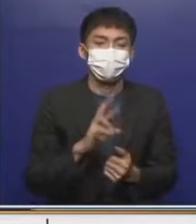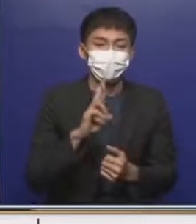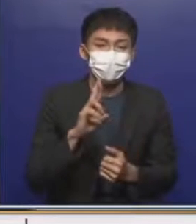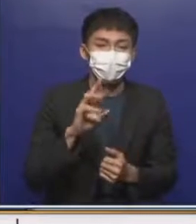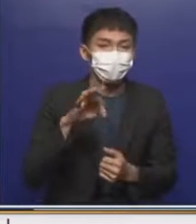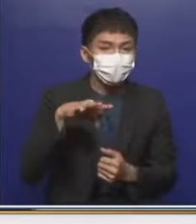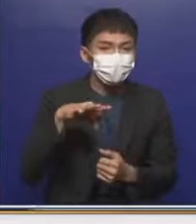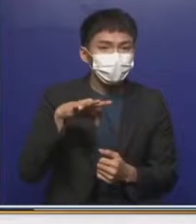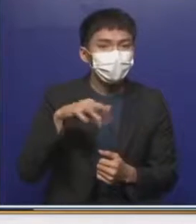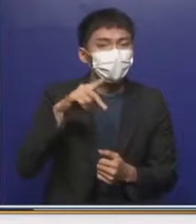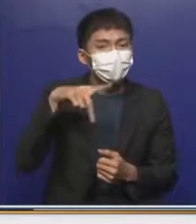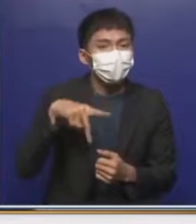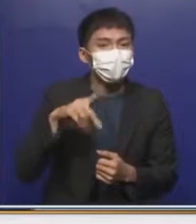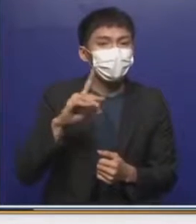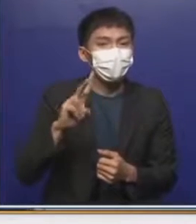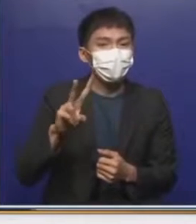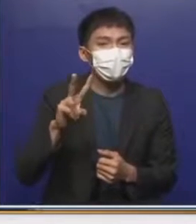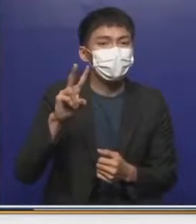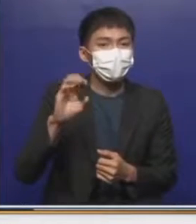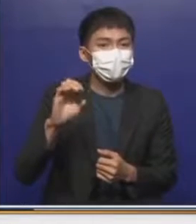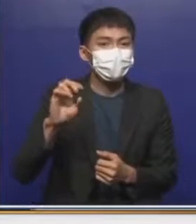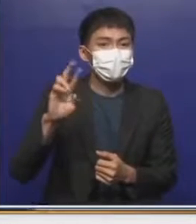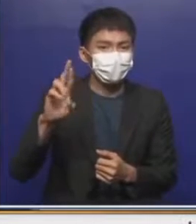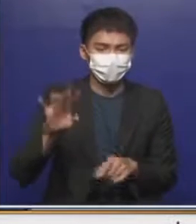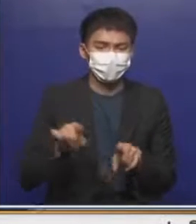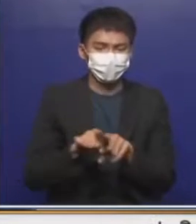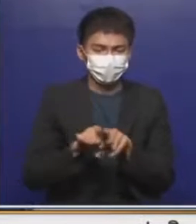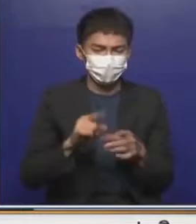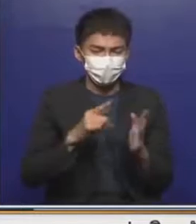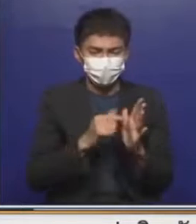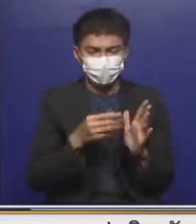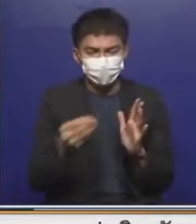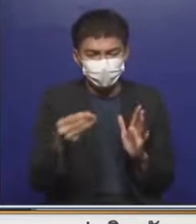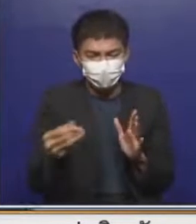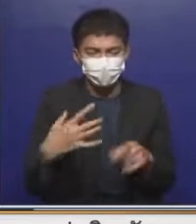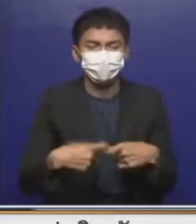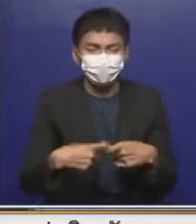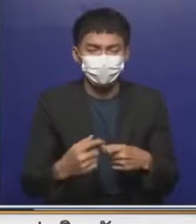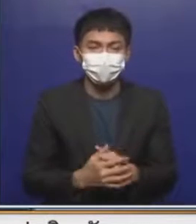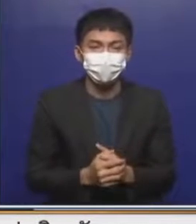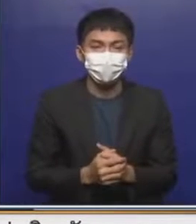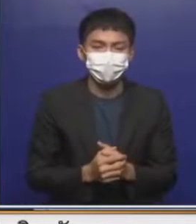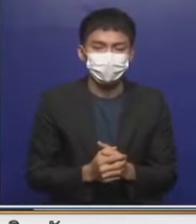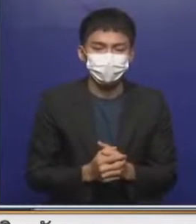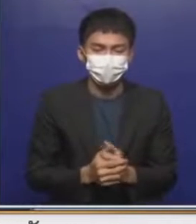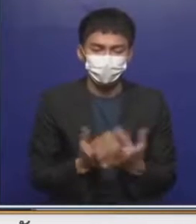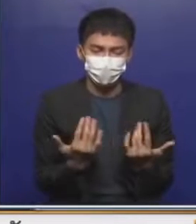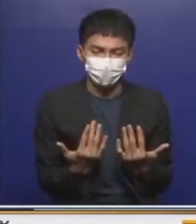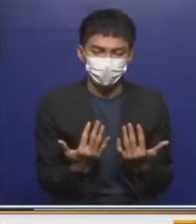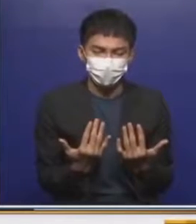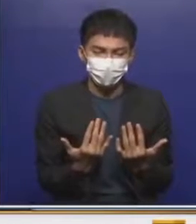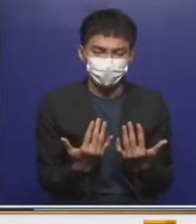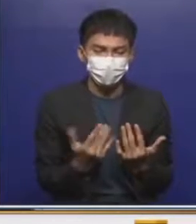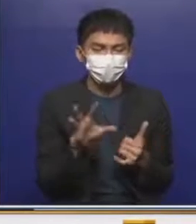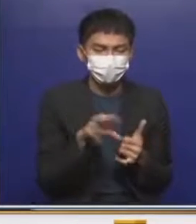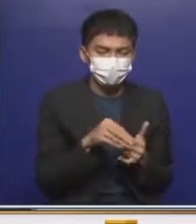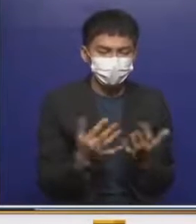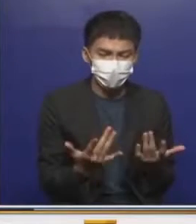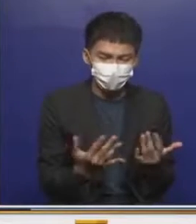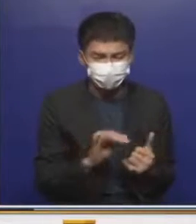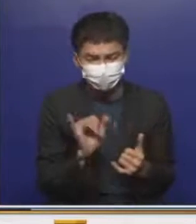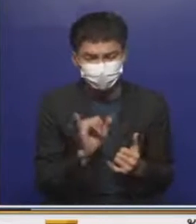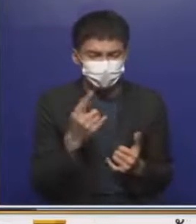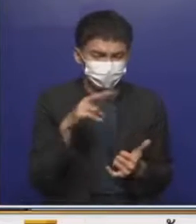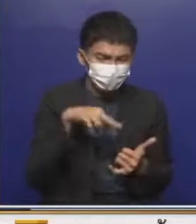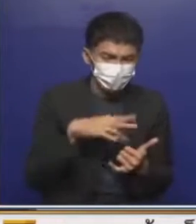หมอก็จ่ายยาไดอย่แรกลำบากสุดท้ายประชาชนกี่ลายต้องตายเพราะรอควตรว รอผลตรวจ รอเตียง รอยา